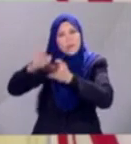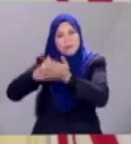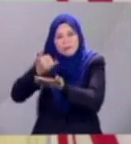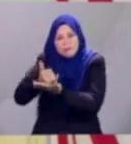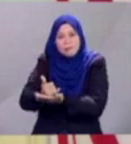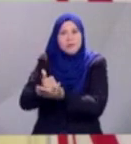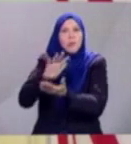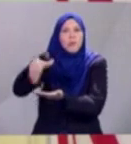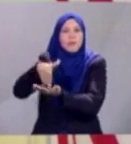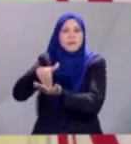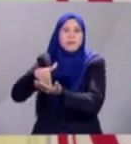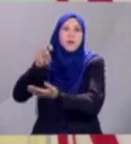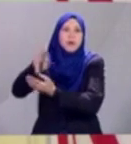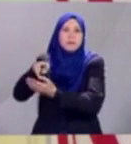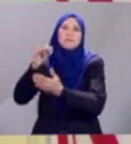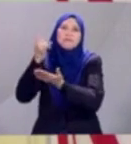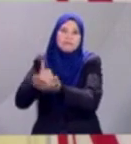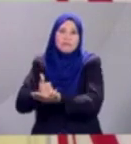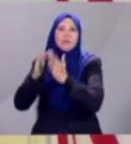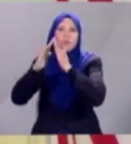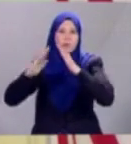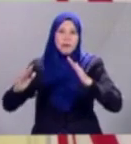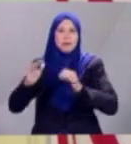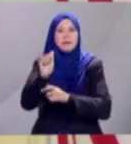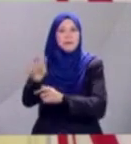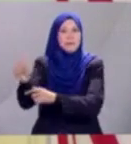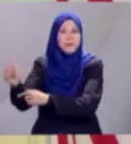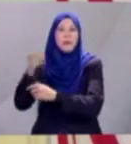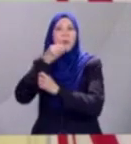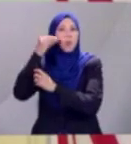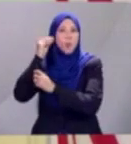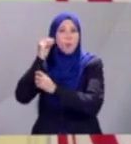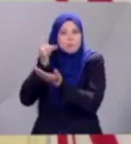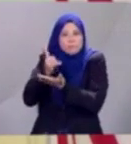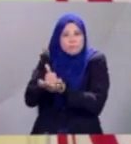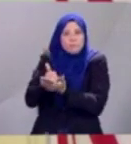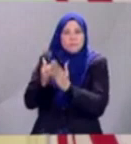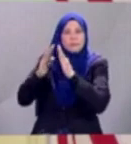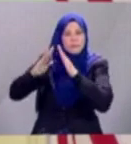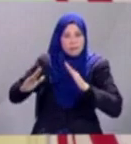kuarantin wajib di kediaman masing-masing. Home quarantine, ya, dibenarkan.